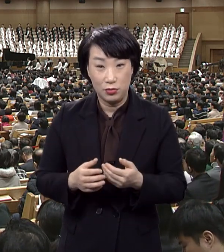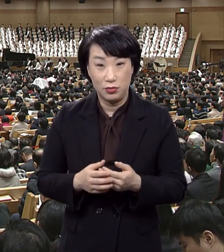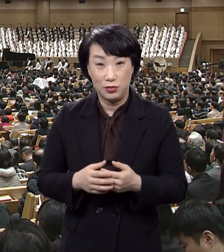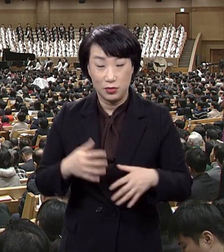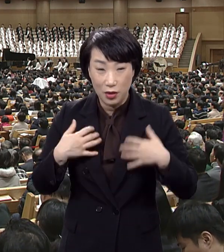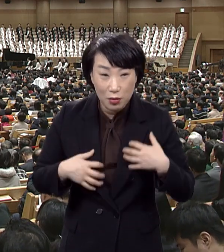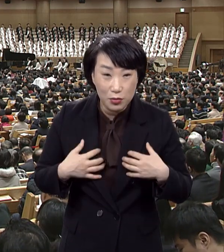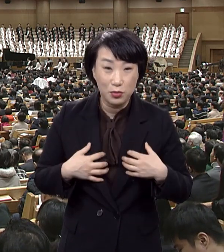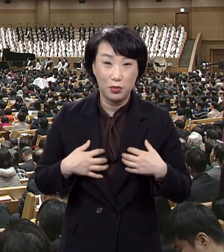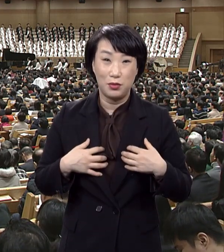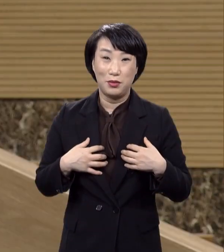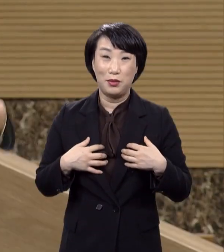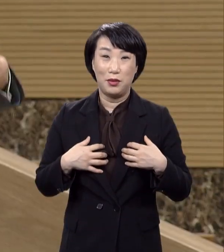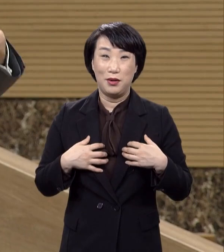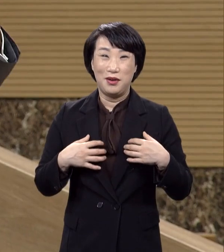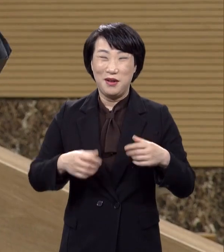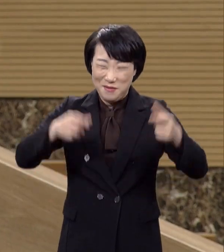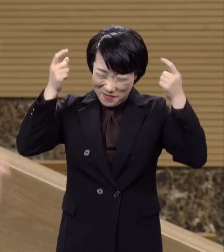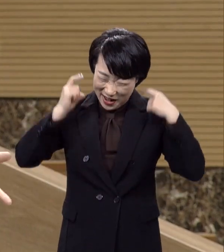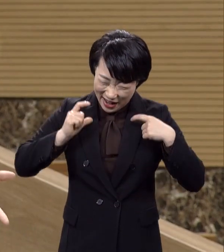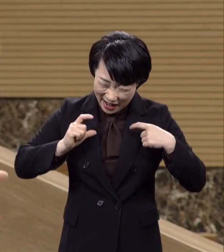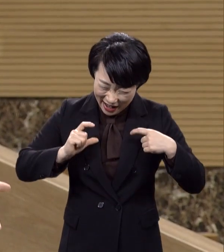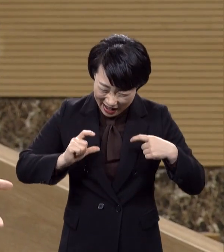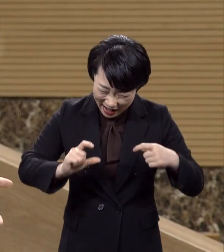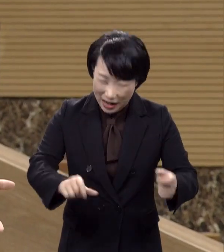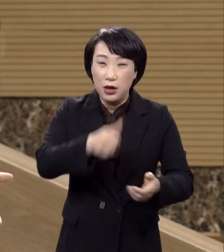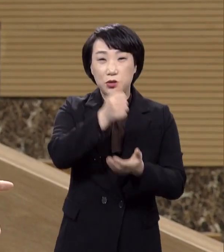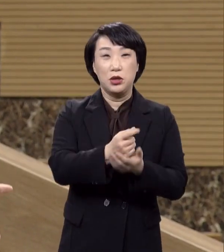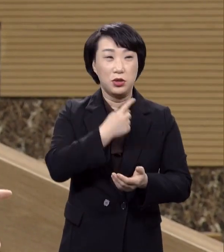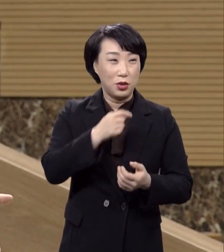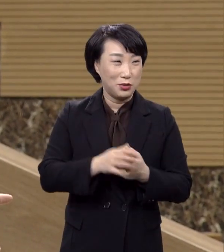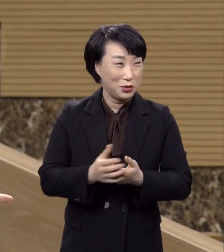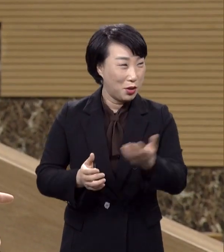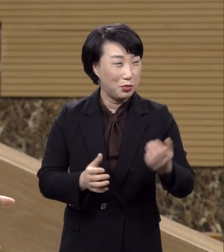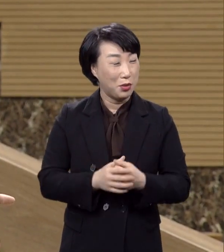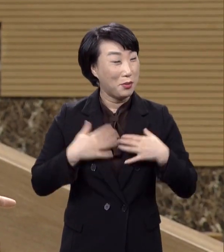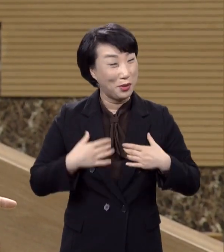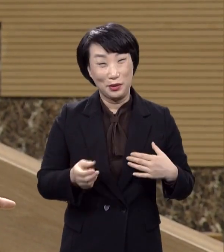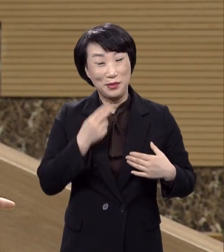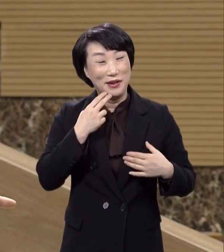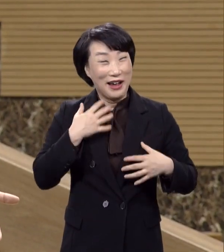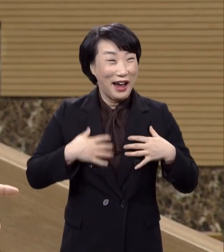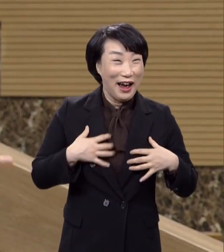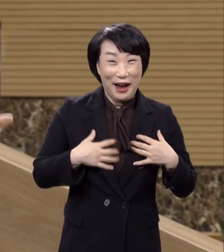거. 그냥 밤새도록 죄를 져도 재밌잖아요.